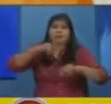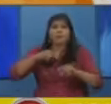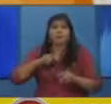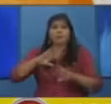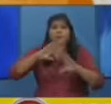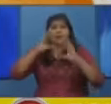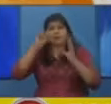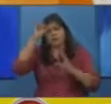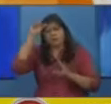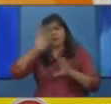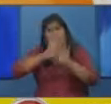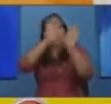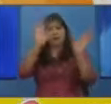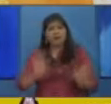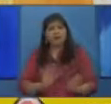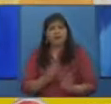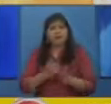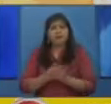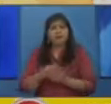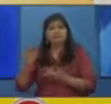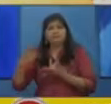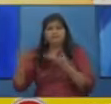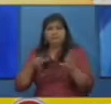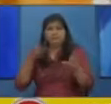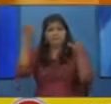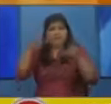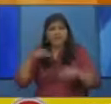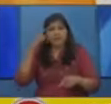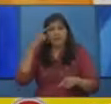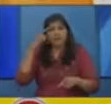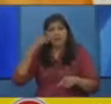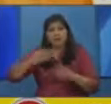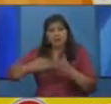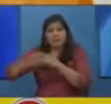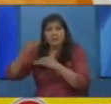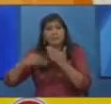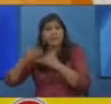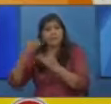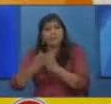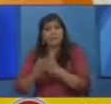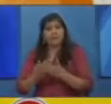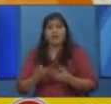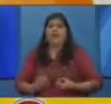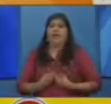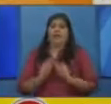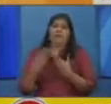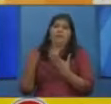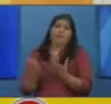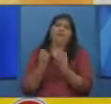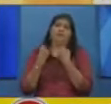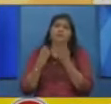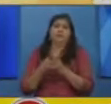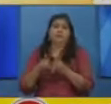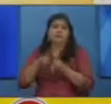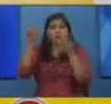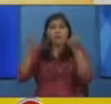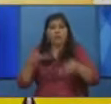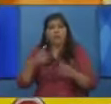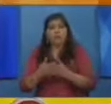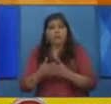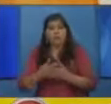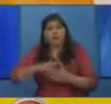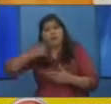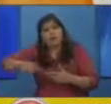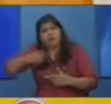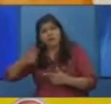में अनेक लोग हैं जिन्हें ज्ञान के प्रसार से अपार खुशी मिलती है। ये वो लोग हैं जो